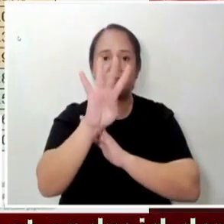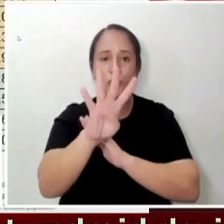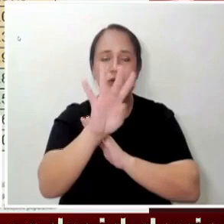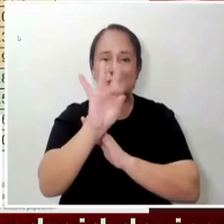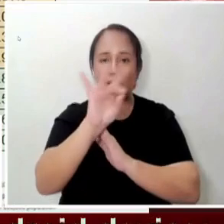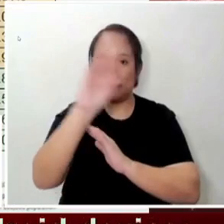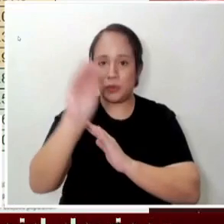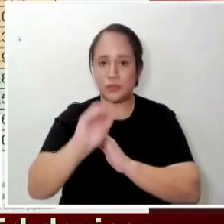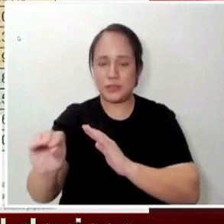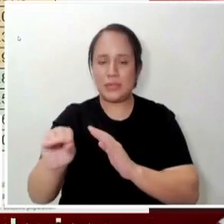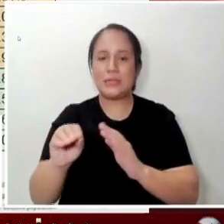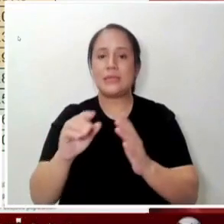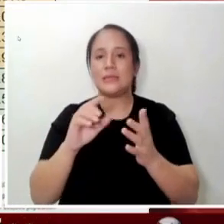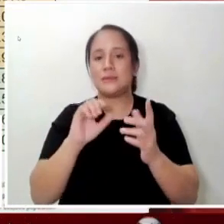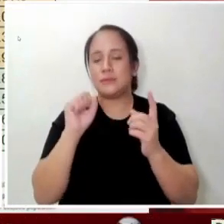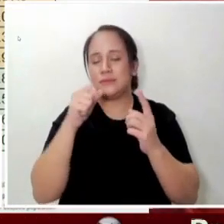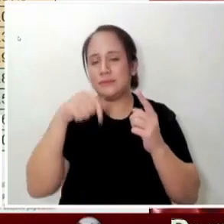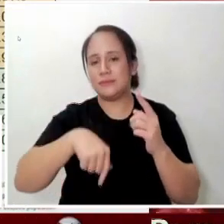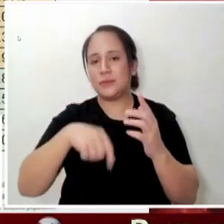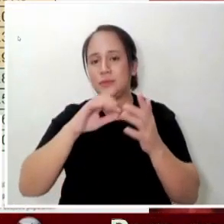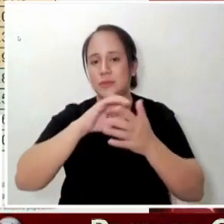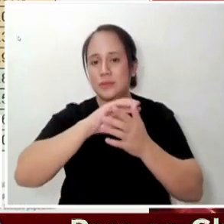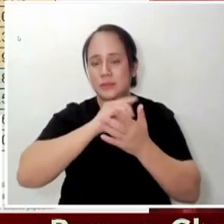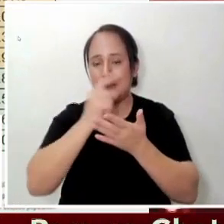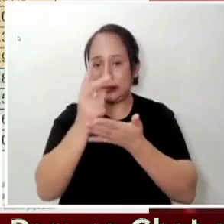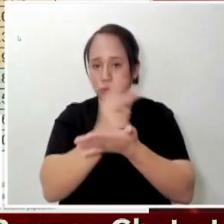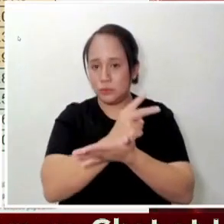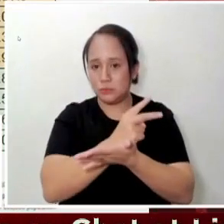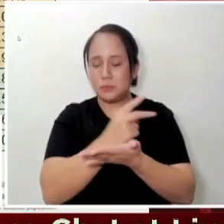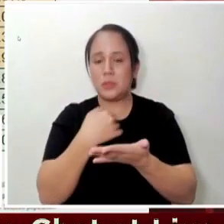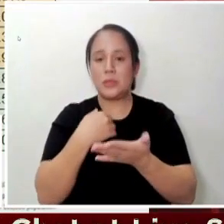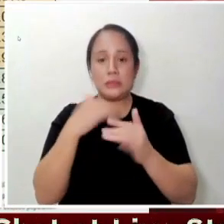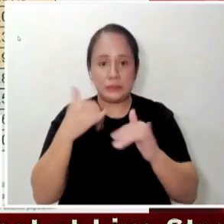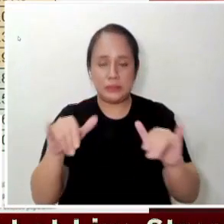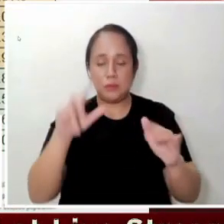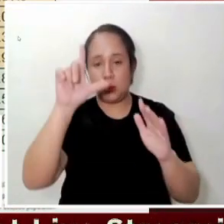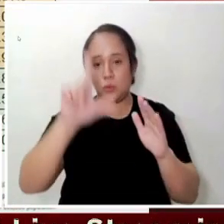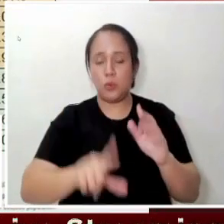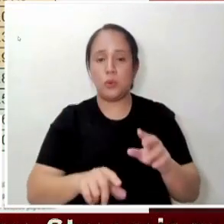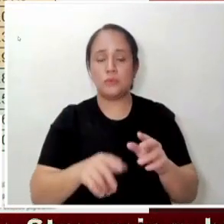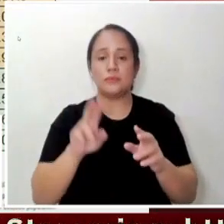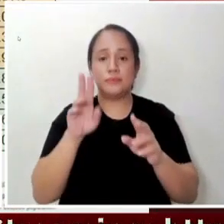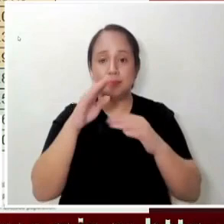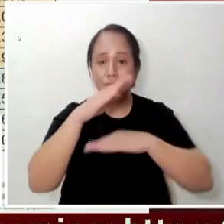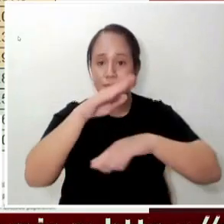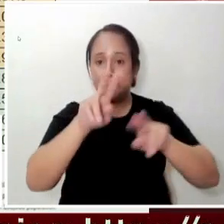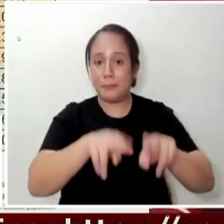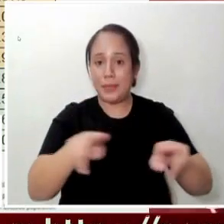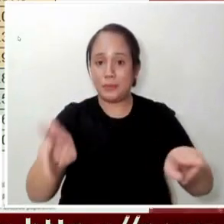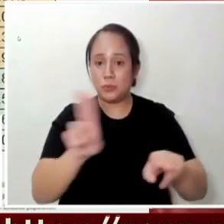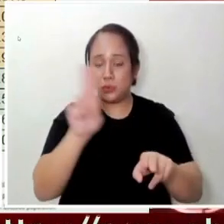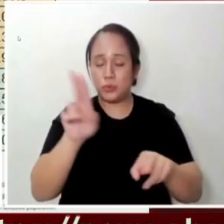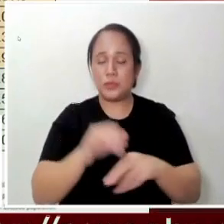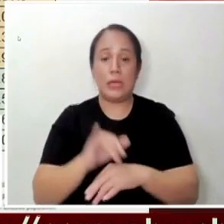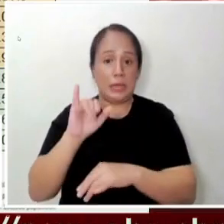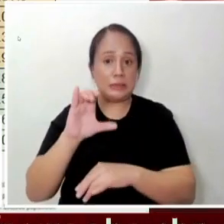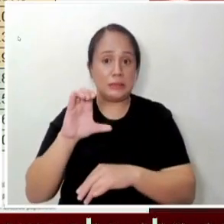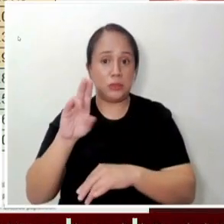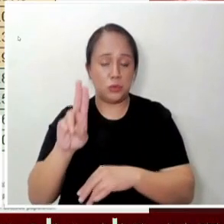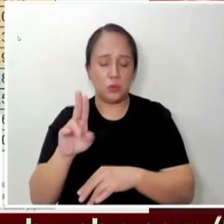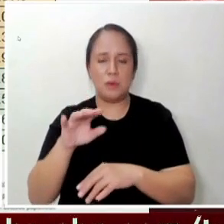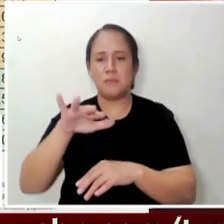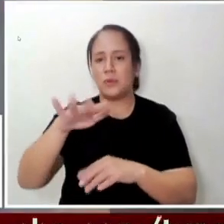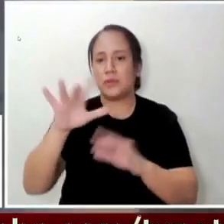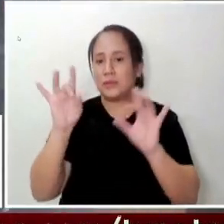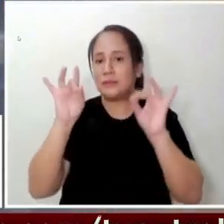kaso nito nakaraang dalawang linggo. Low risk din ang bed utilization rate ng bansa habang ang ICU utilization rate moderate risk